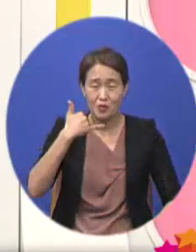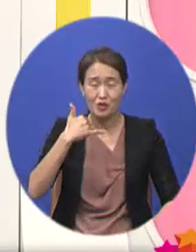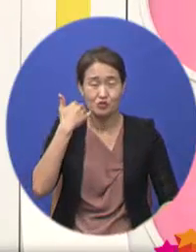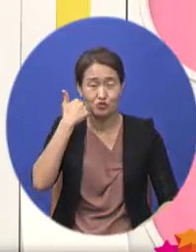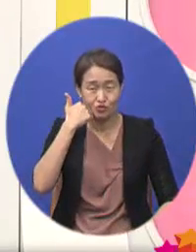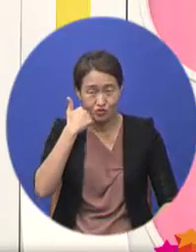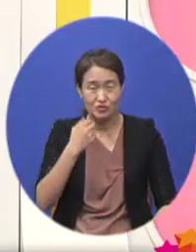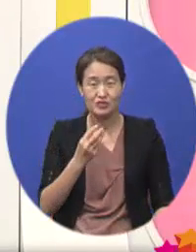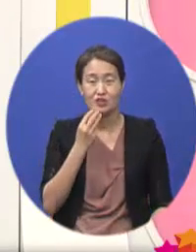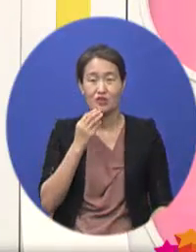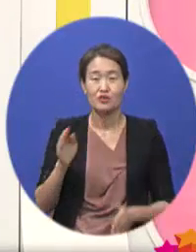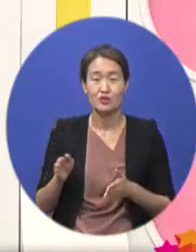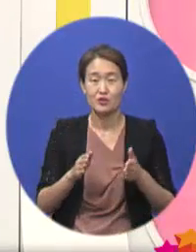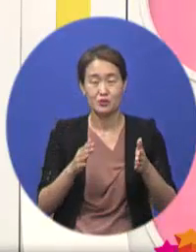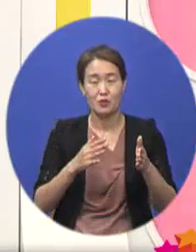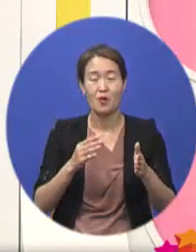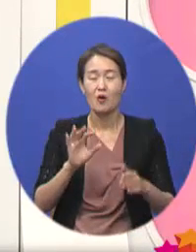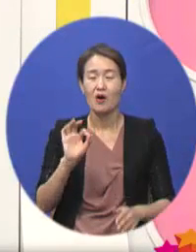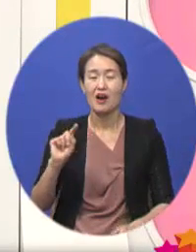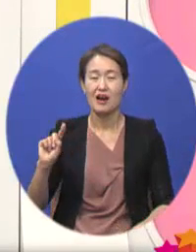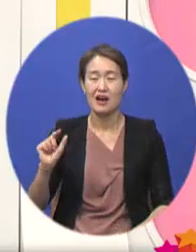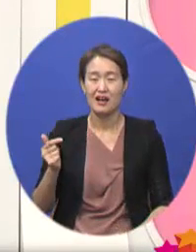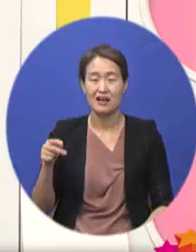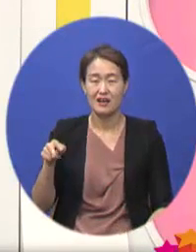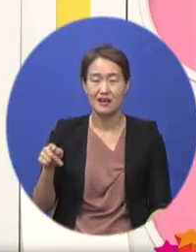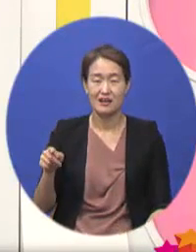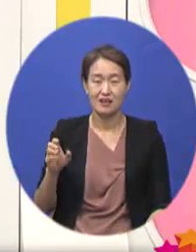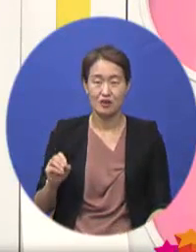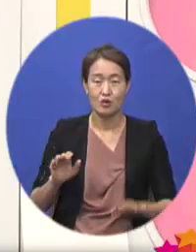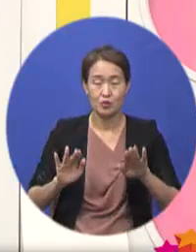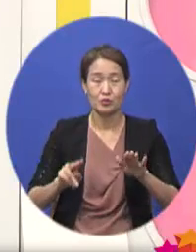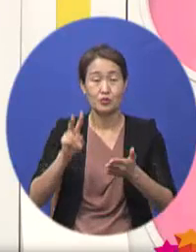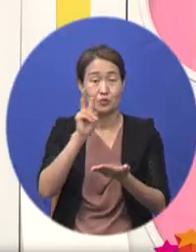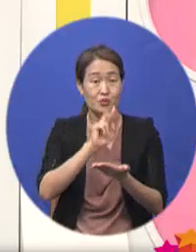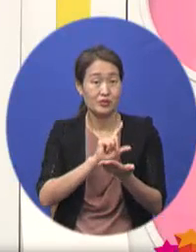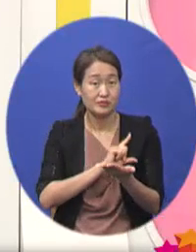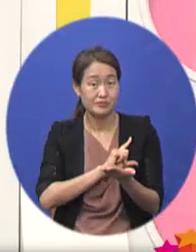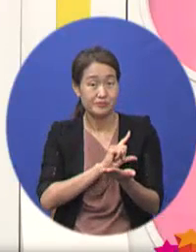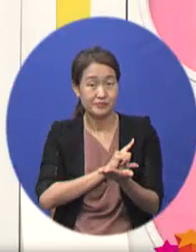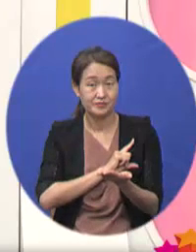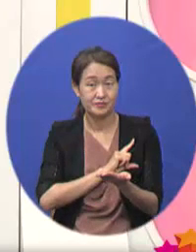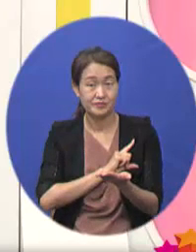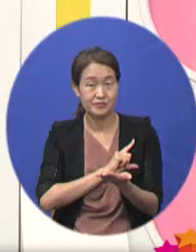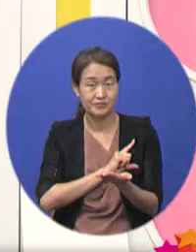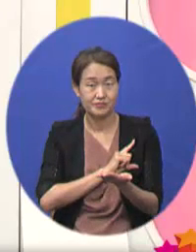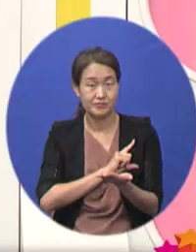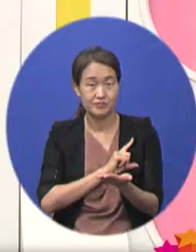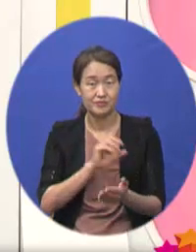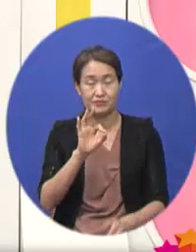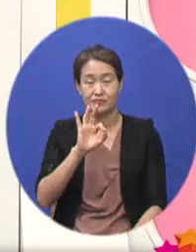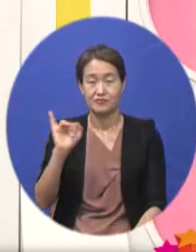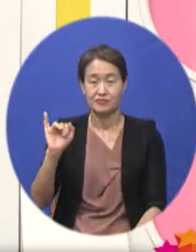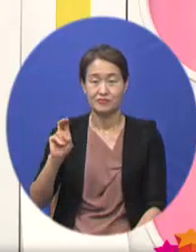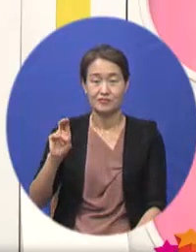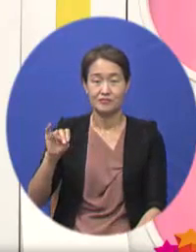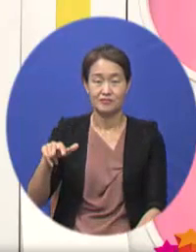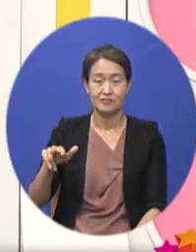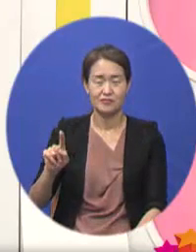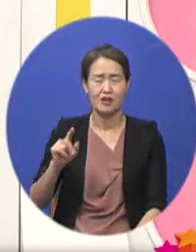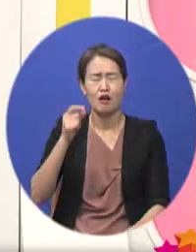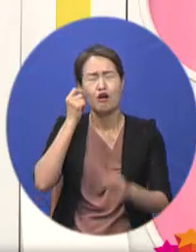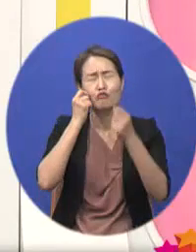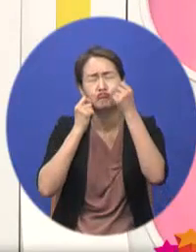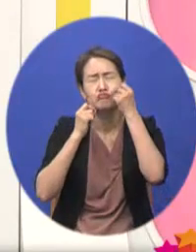아, 경기도 안성입니다. 안성. 네, 네. 자, 오늘 불러주실 노래는요? 아, 이미자 씨의 우르라 네.